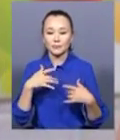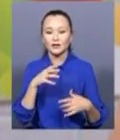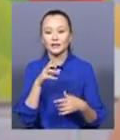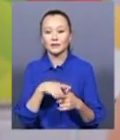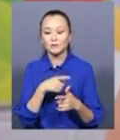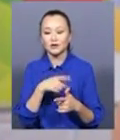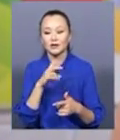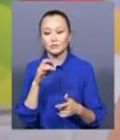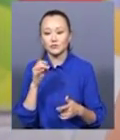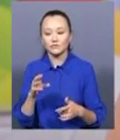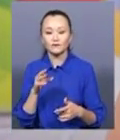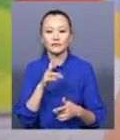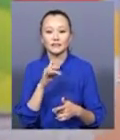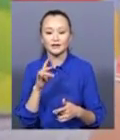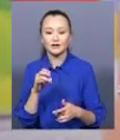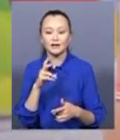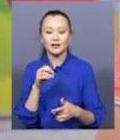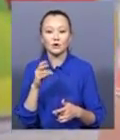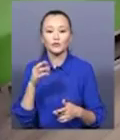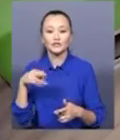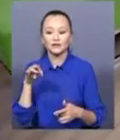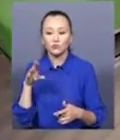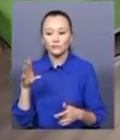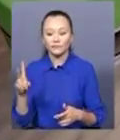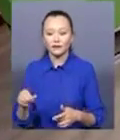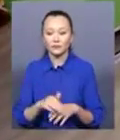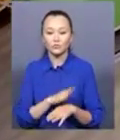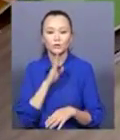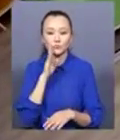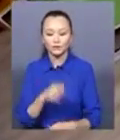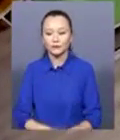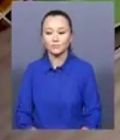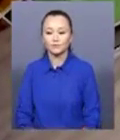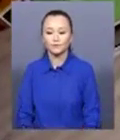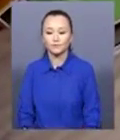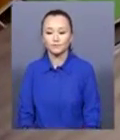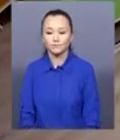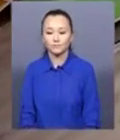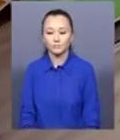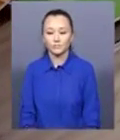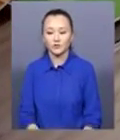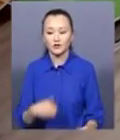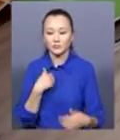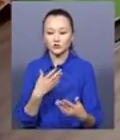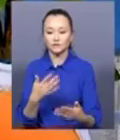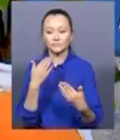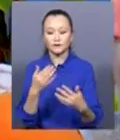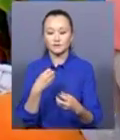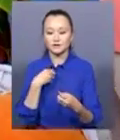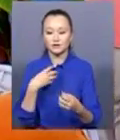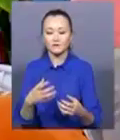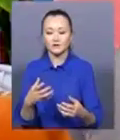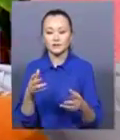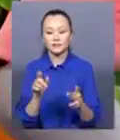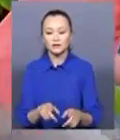имени Лермонтова Жмеринецкая Нина Леонидовна. Доброе утро! Доброе утро! Разрешите вас поздравить с днем